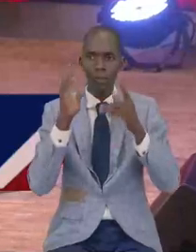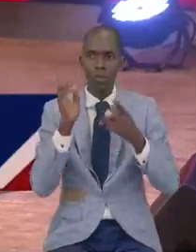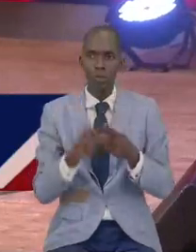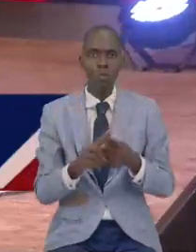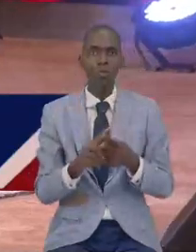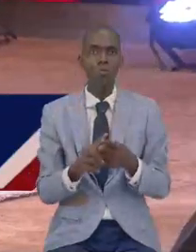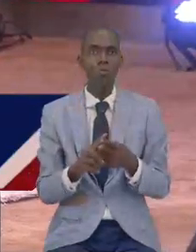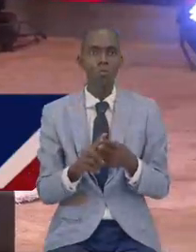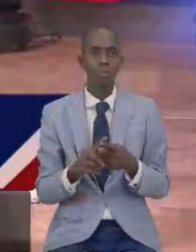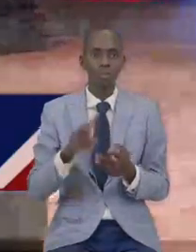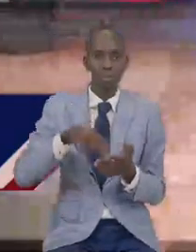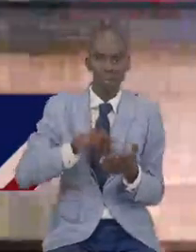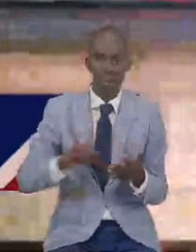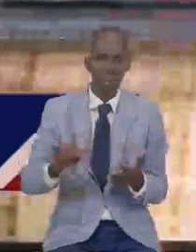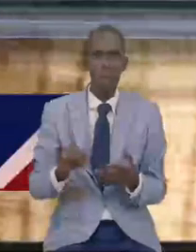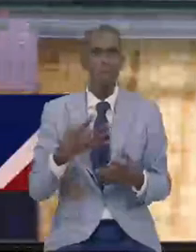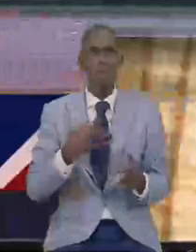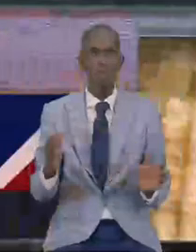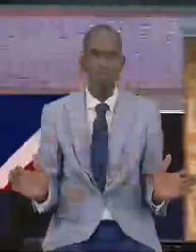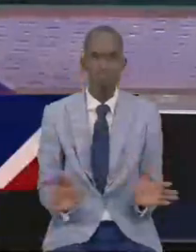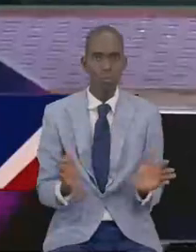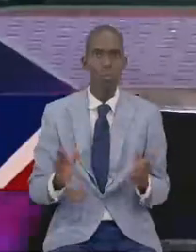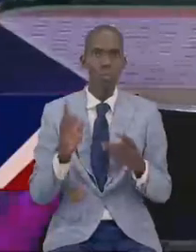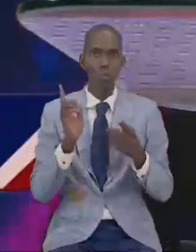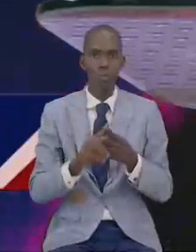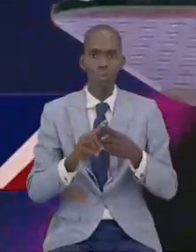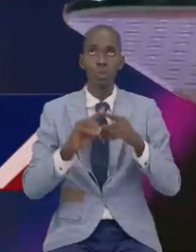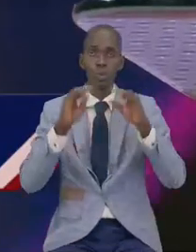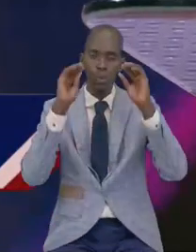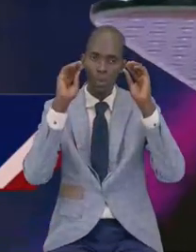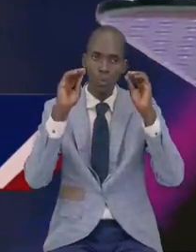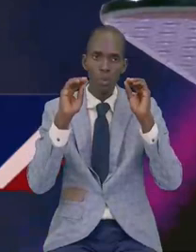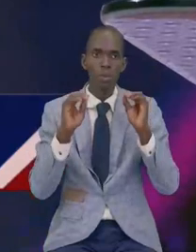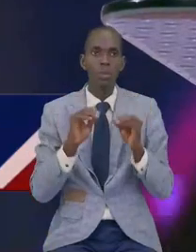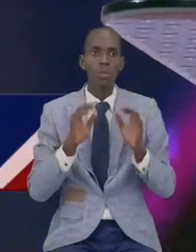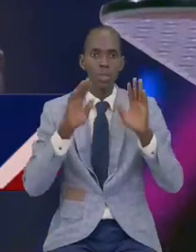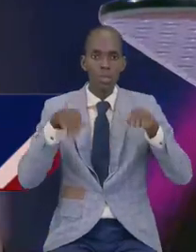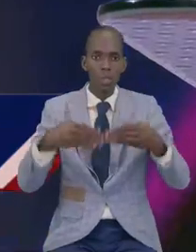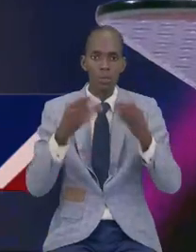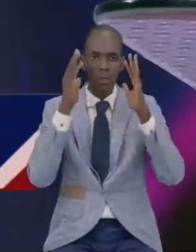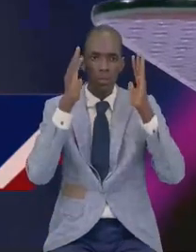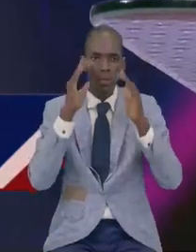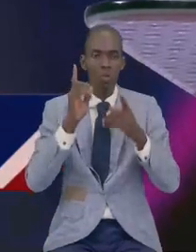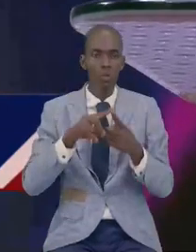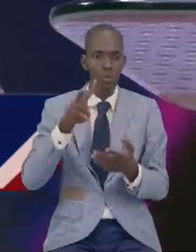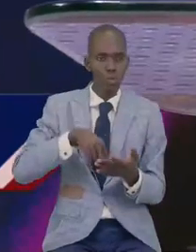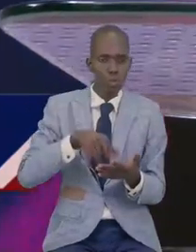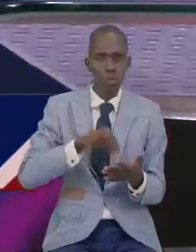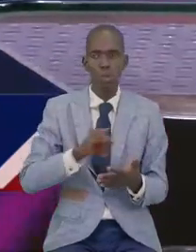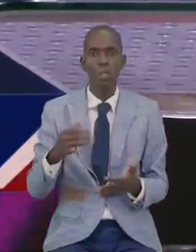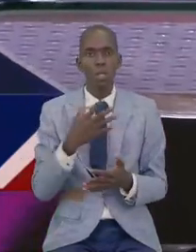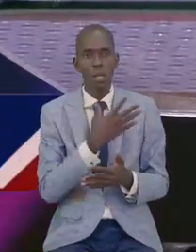à l'enseignement. Applique-toi à la lecture, à l'exhortation, à l'enseignement. Et